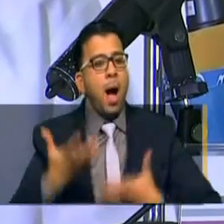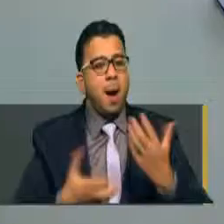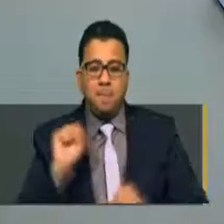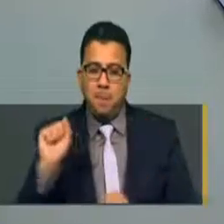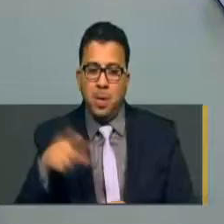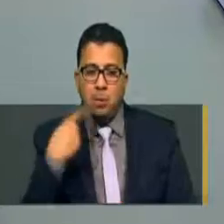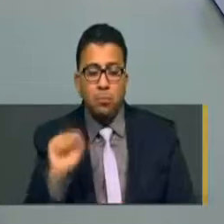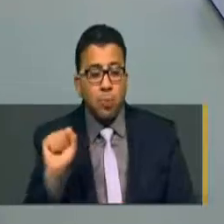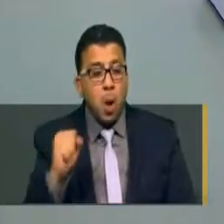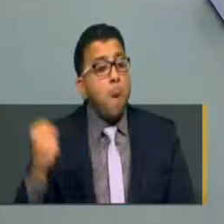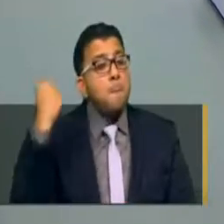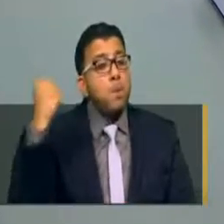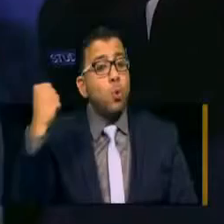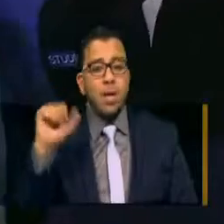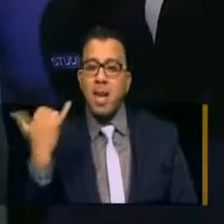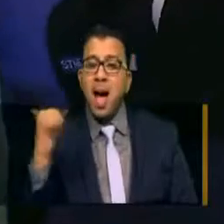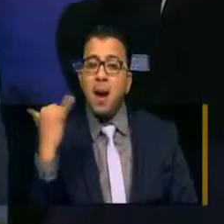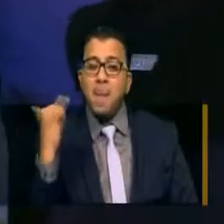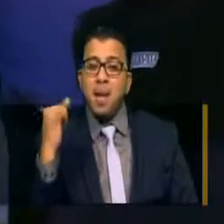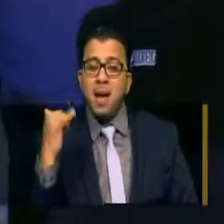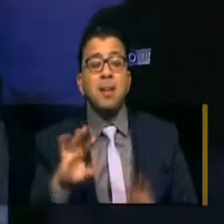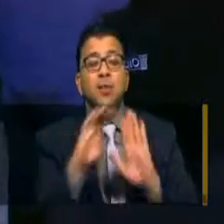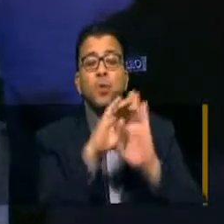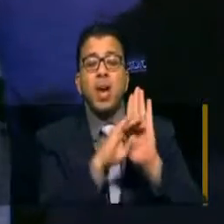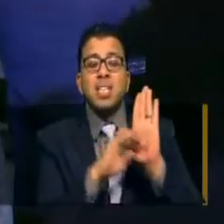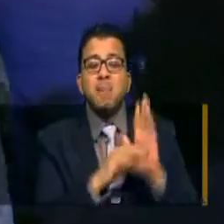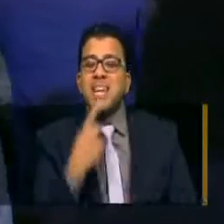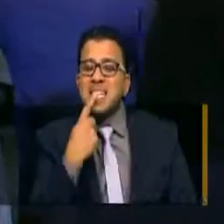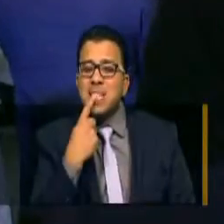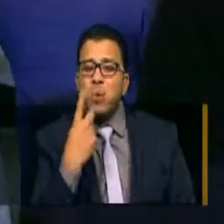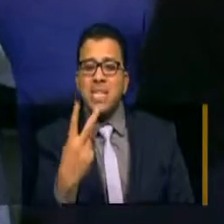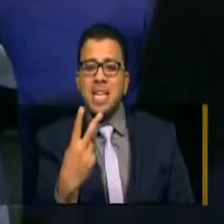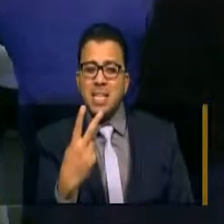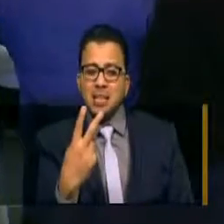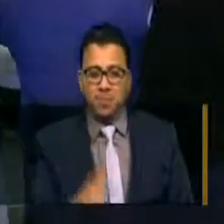على أن تصبح بطولة عربية تنظم كل عامين.